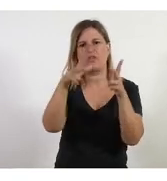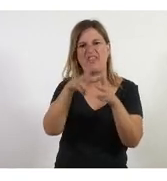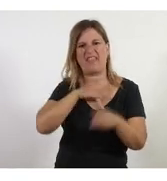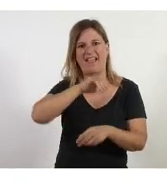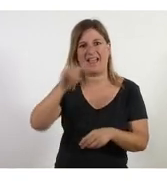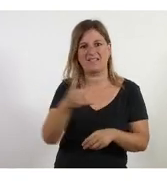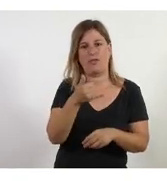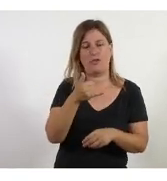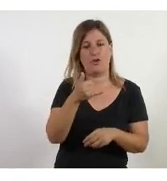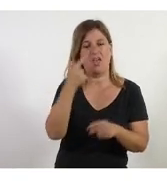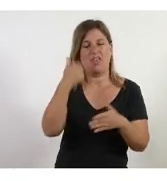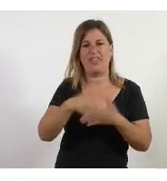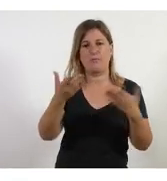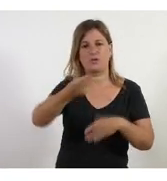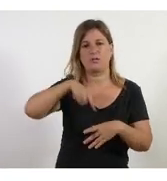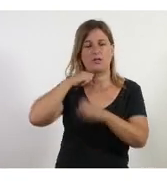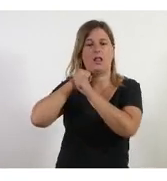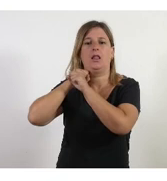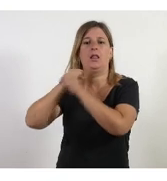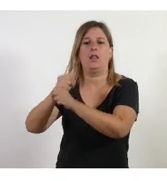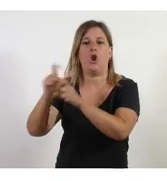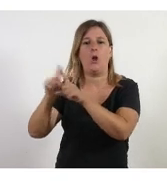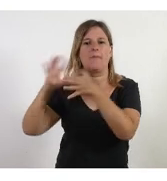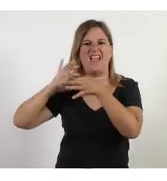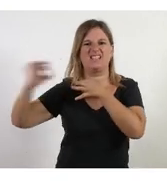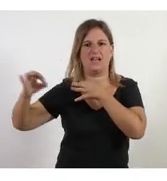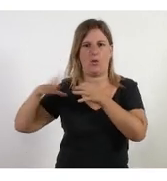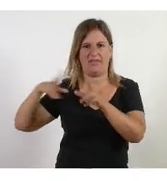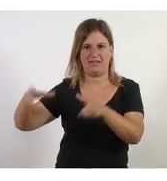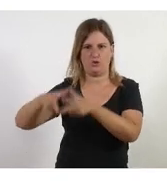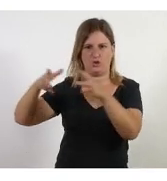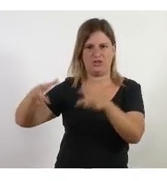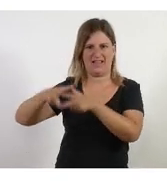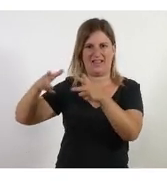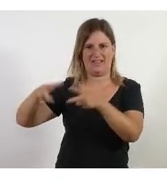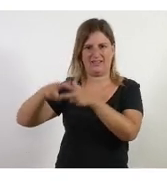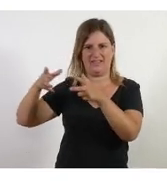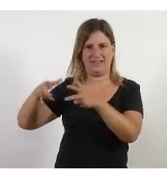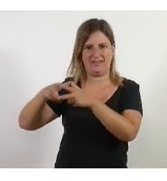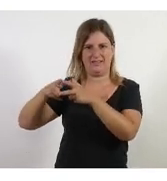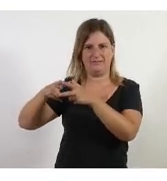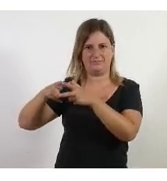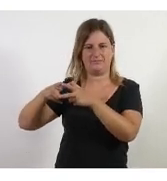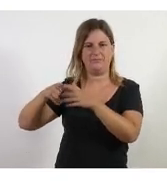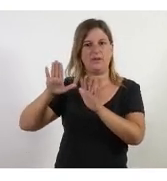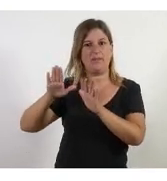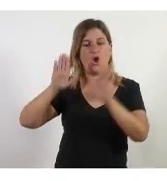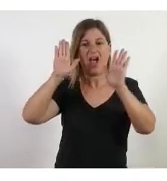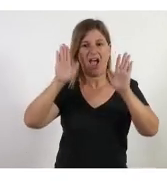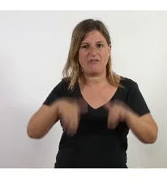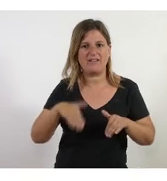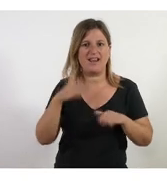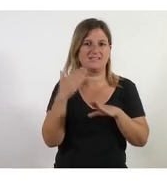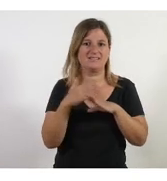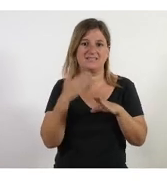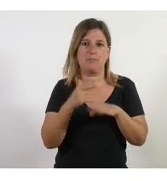d'esclaus som de la nostra societat. Però sempre al darrere de tot, hi ha aquella petita